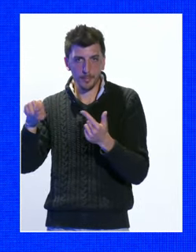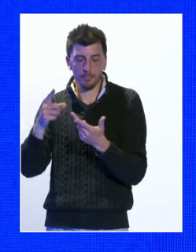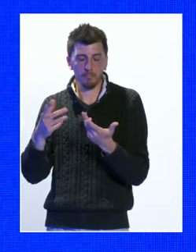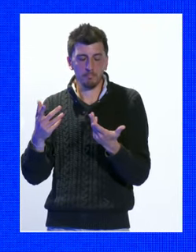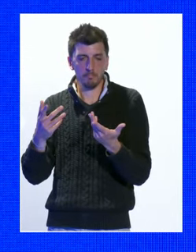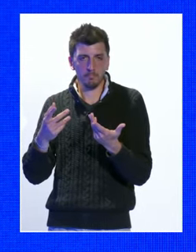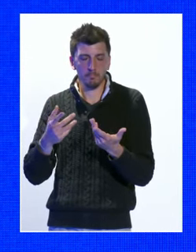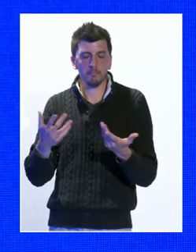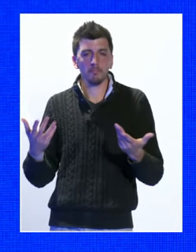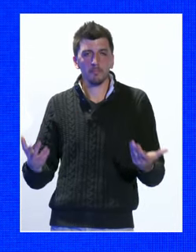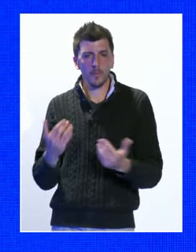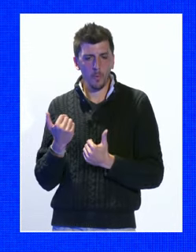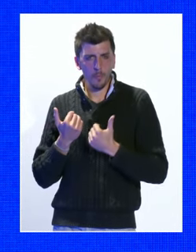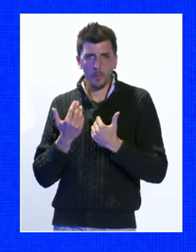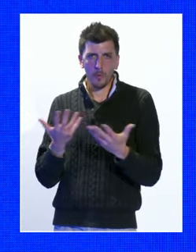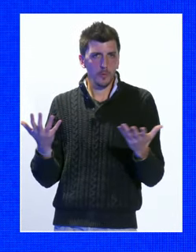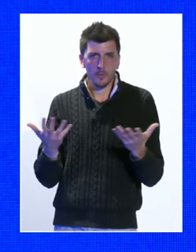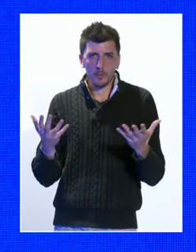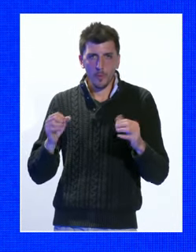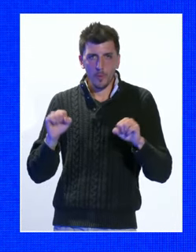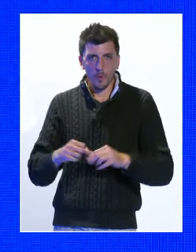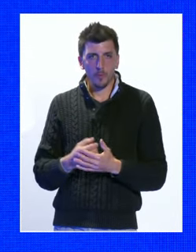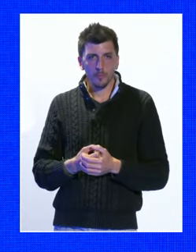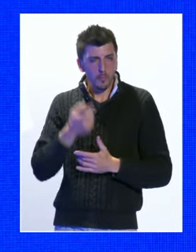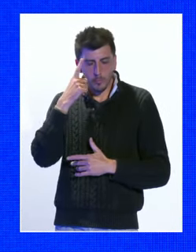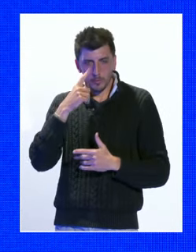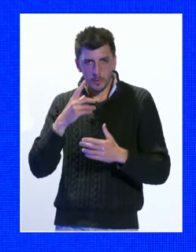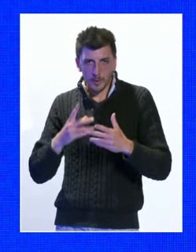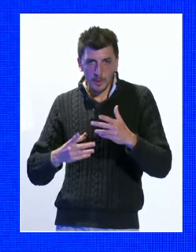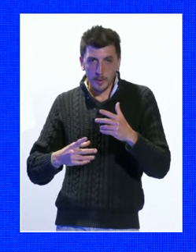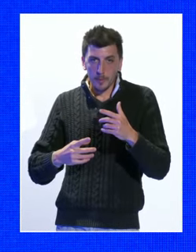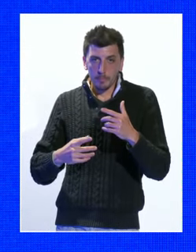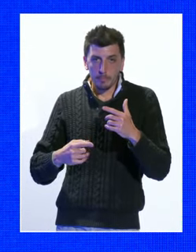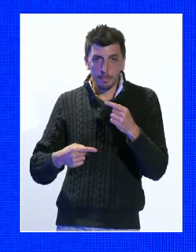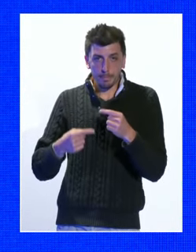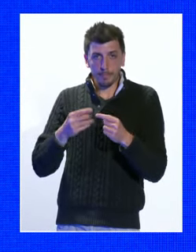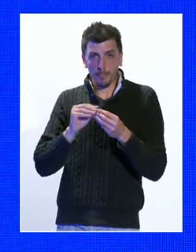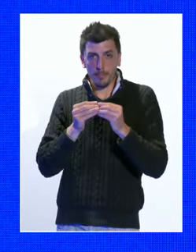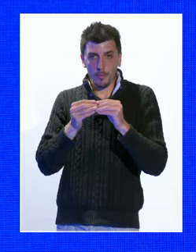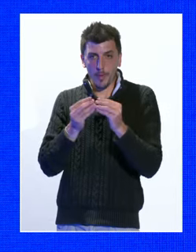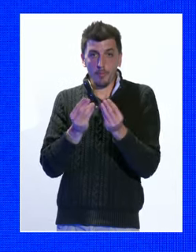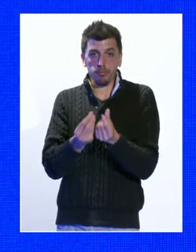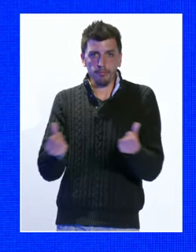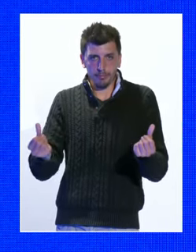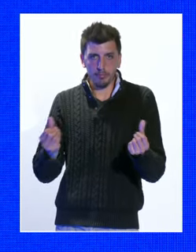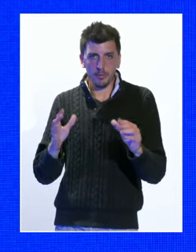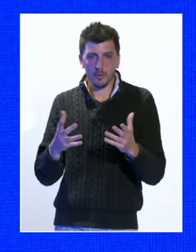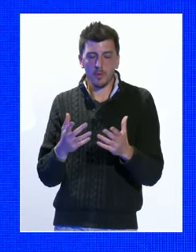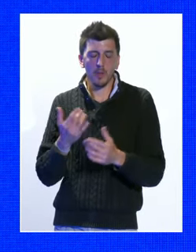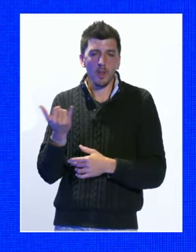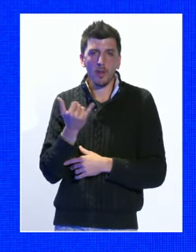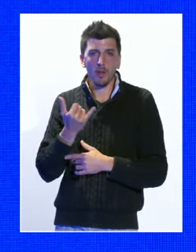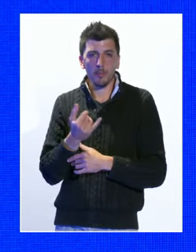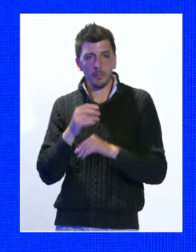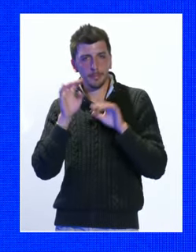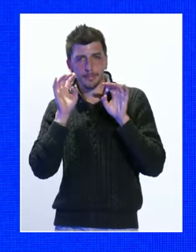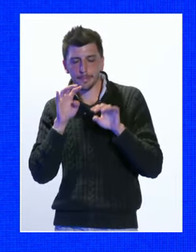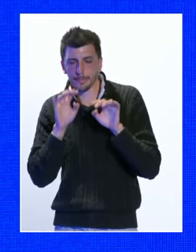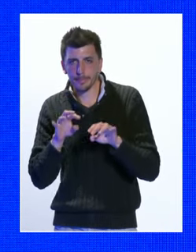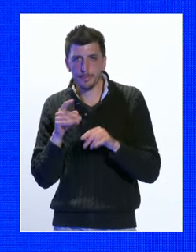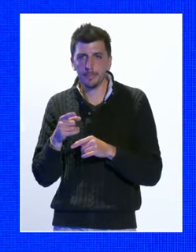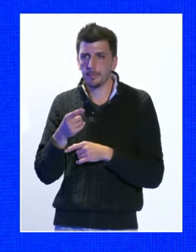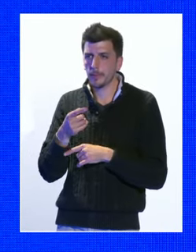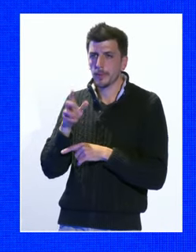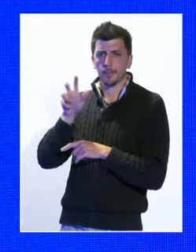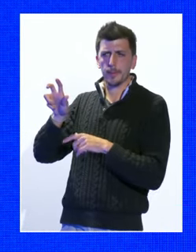pour en sortir ? Parce qu'il ne suffit pas de se lamenter et même de chercher des responsables qui sont toujours